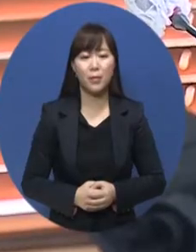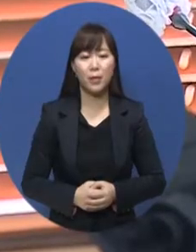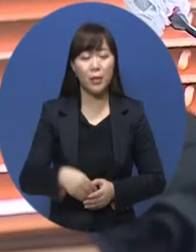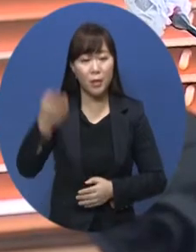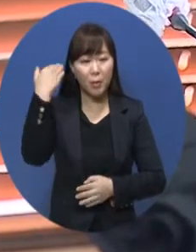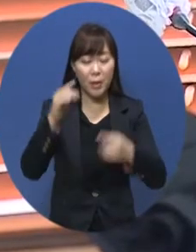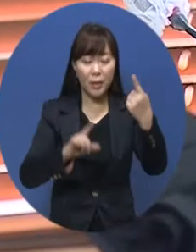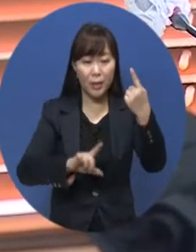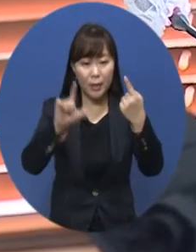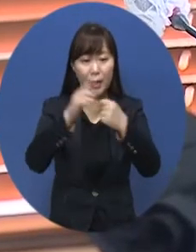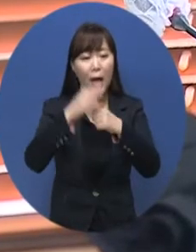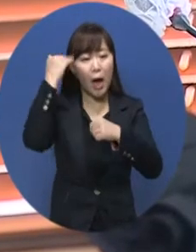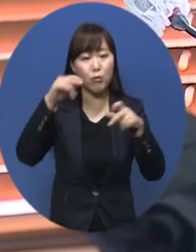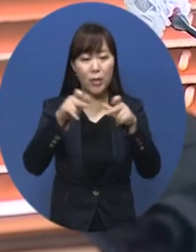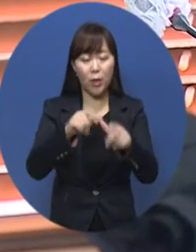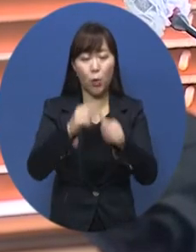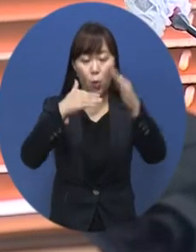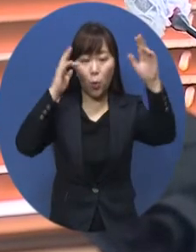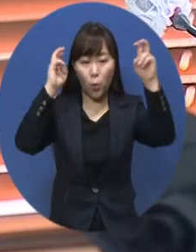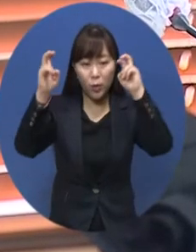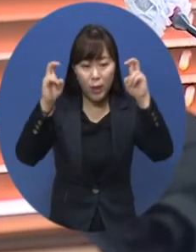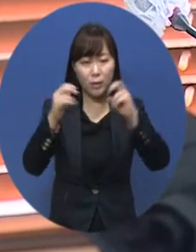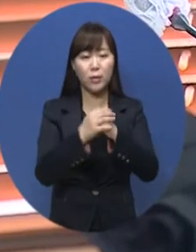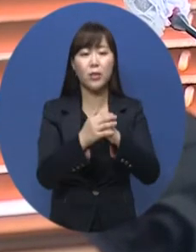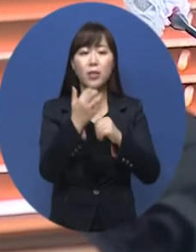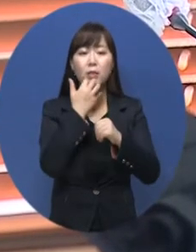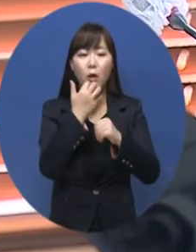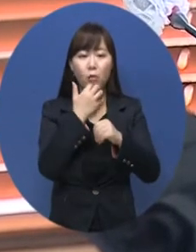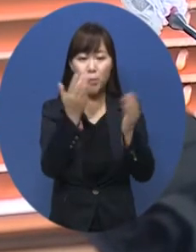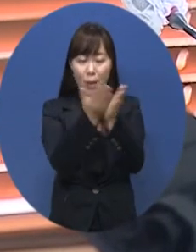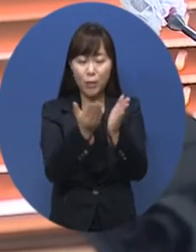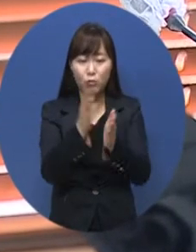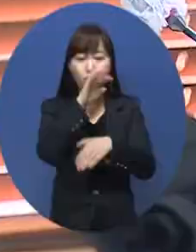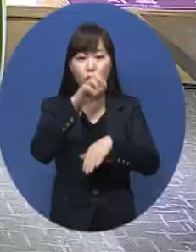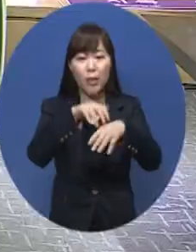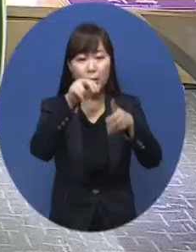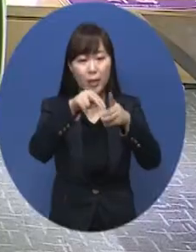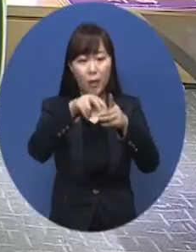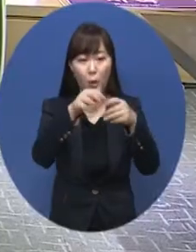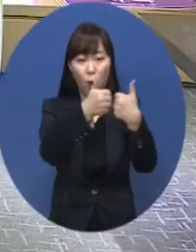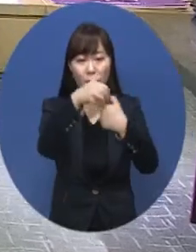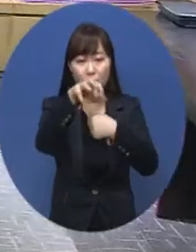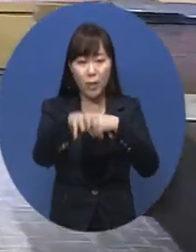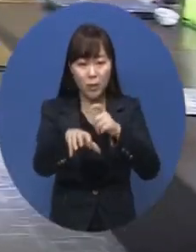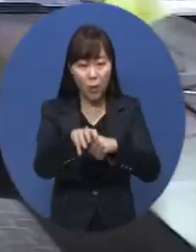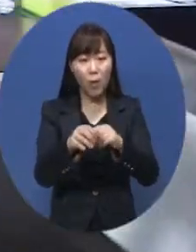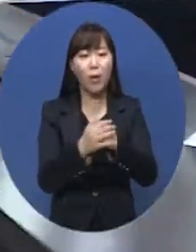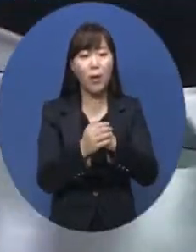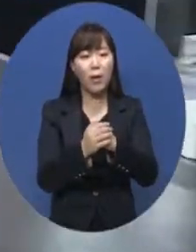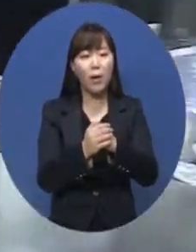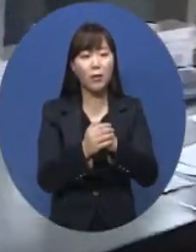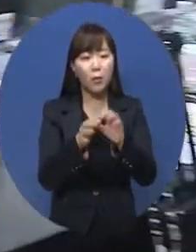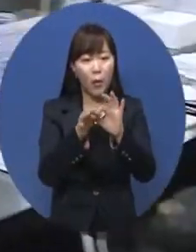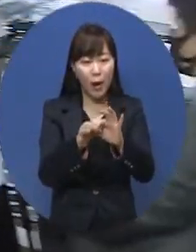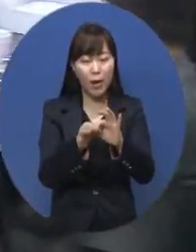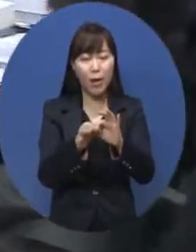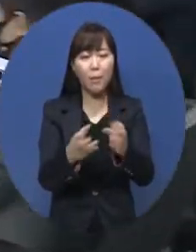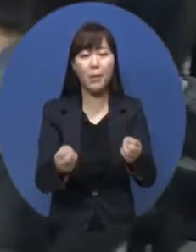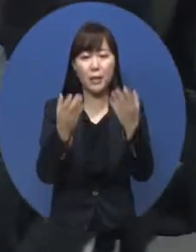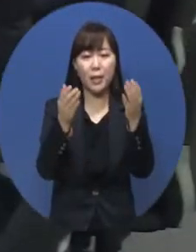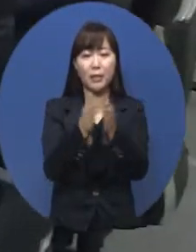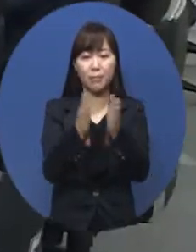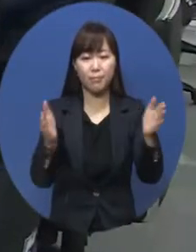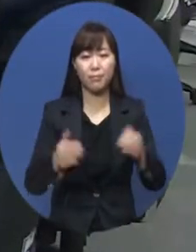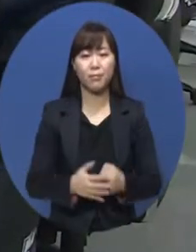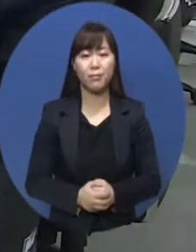1일 한국장애인고용공단은 서울맞춤훈련센터 회의실에서 미래혁신전략위원회 발대식을